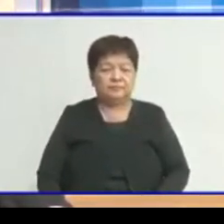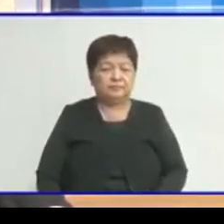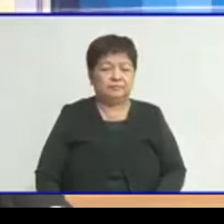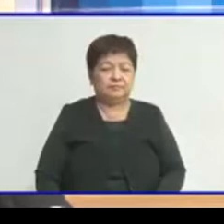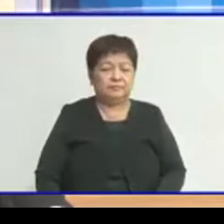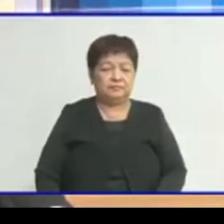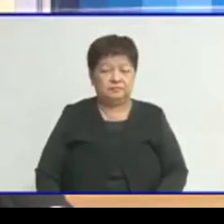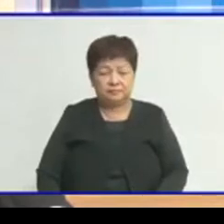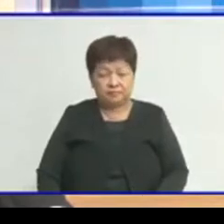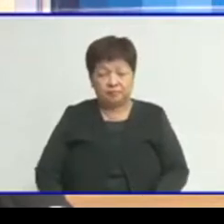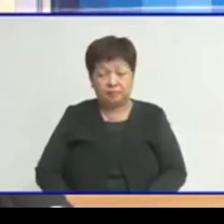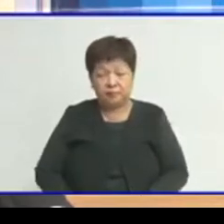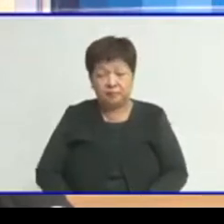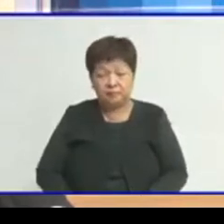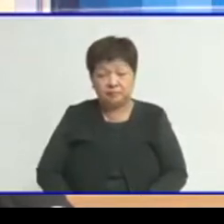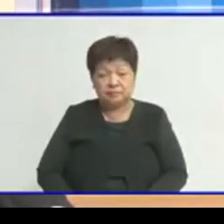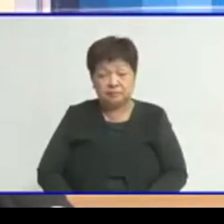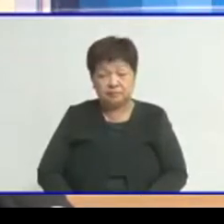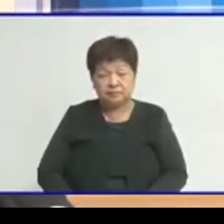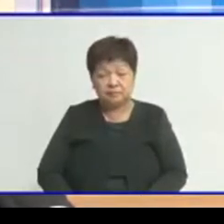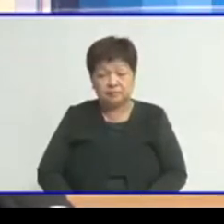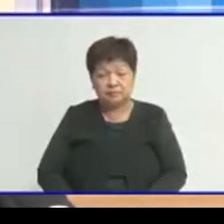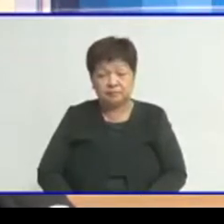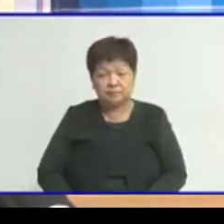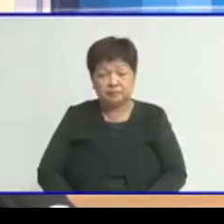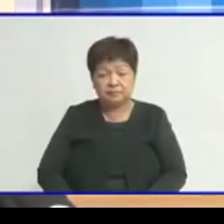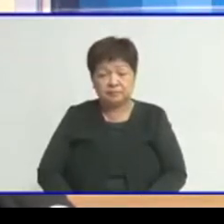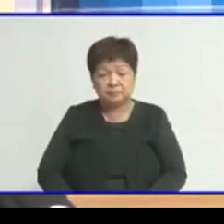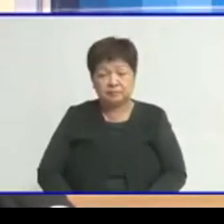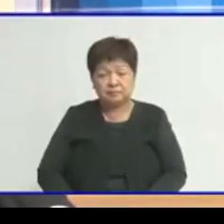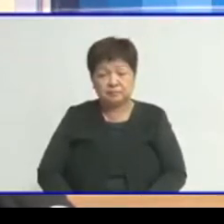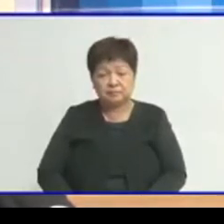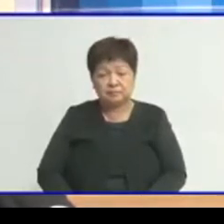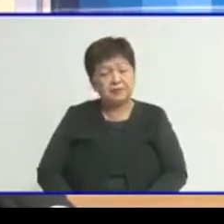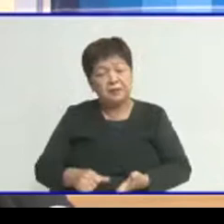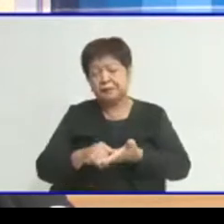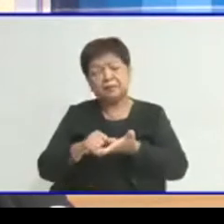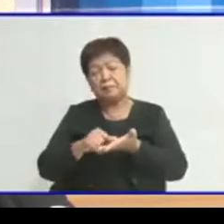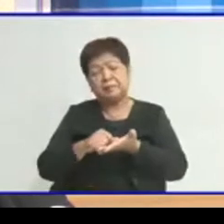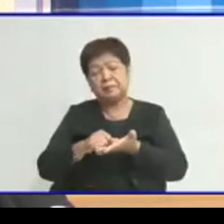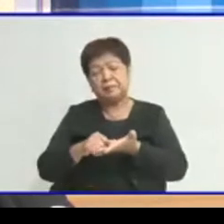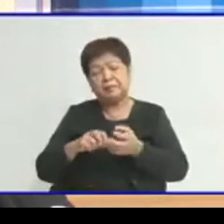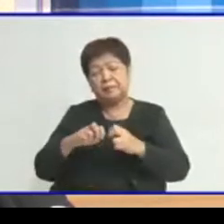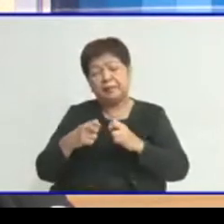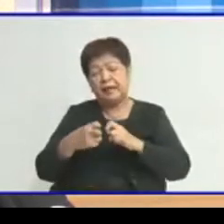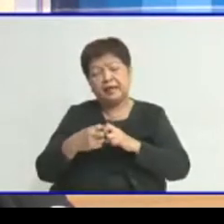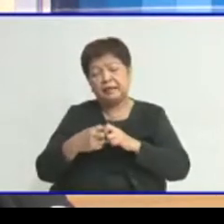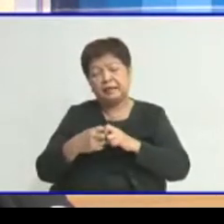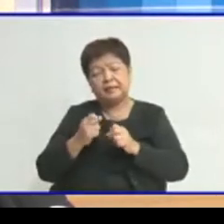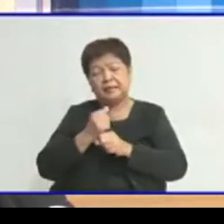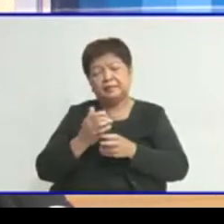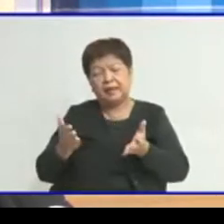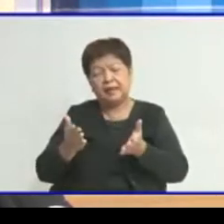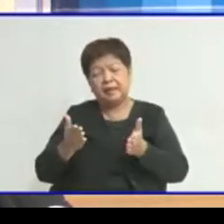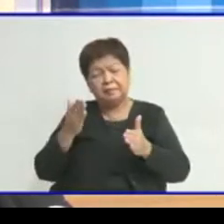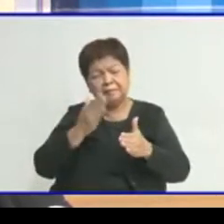complementary pathways ที่สามารถนำไปสู่ durable solutions หรือว่าการแก้ไขปัญหาหรือว่าทางออกที่ยังยืนสำหรับผู้ลี้ภัยได้ซึ่งเ